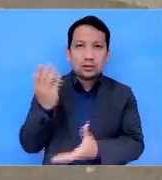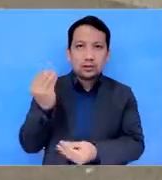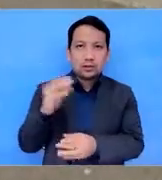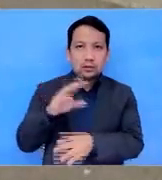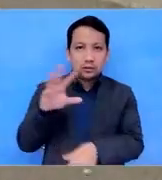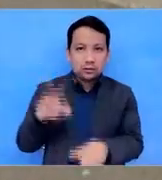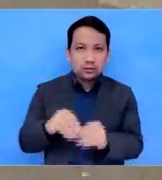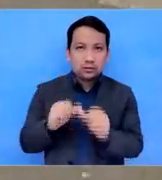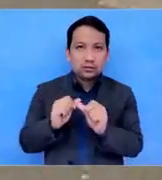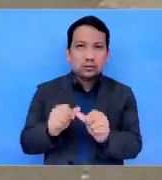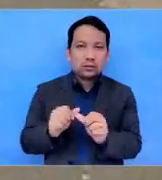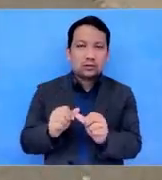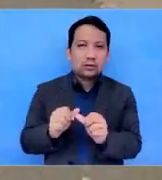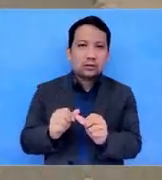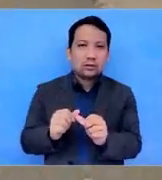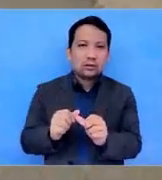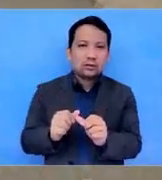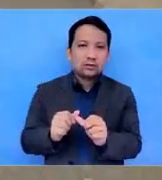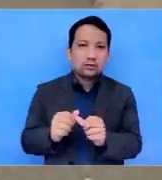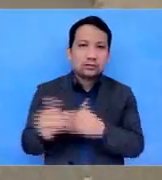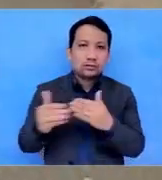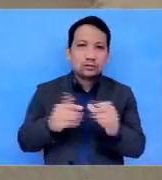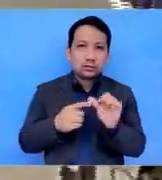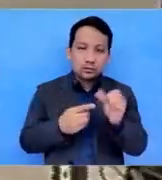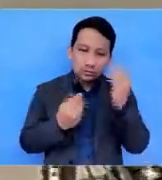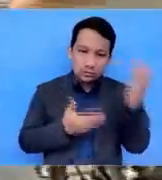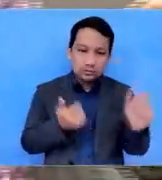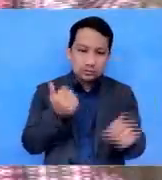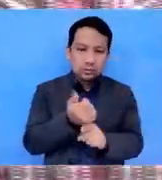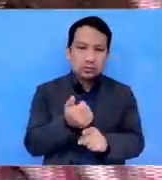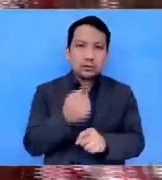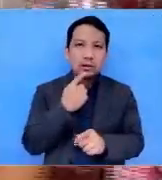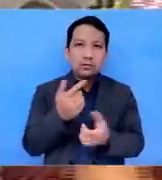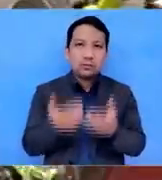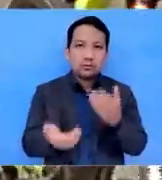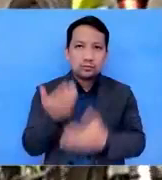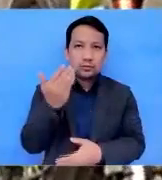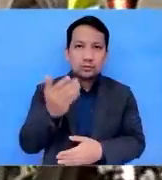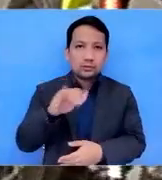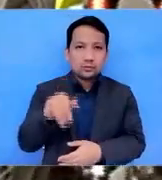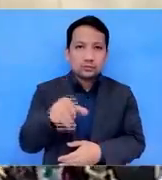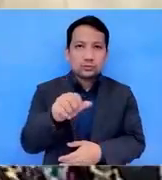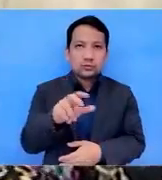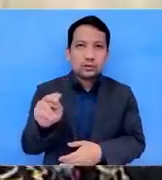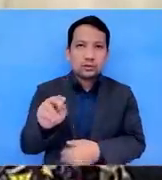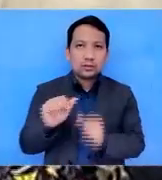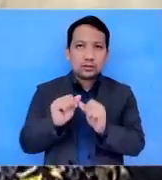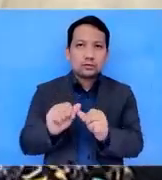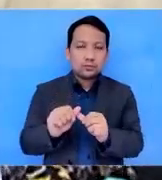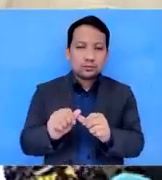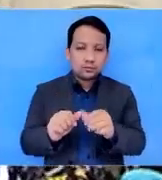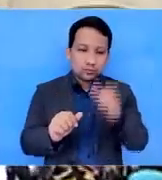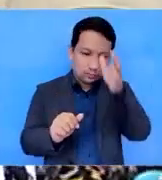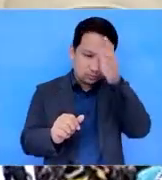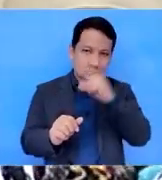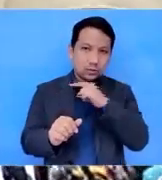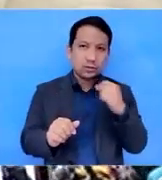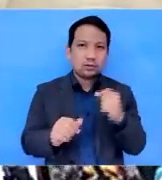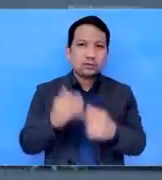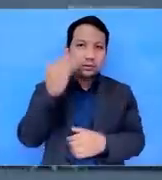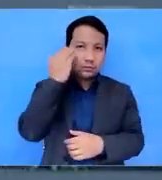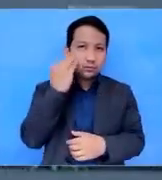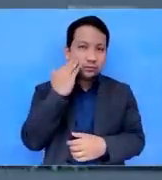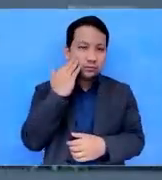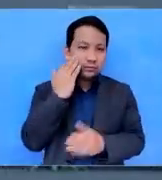panalangin. Kabilang sa mga dumalo sa misa ngayong umaga si Joanne, sang-ayon daw siya kay Father na hindi sapat ang